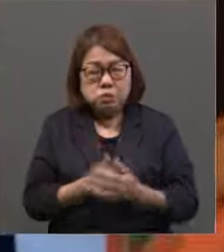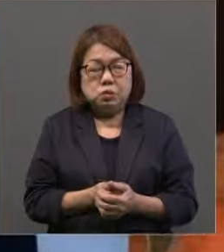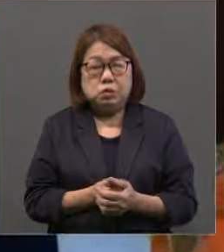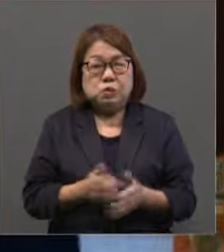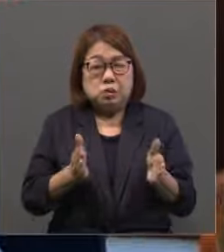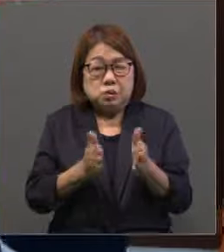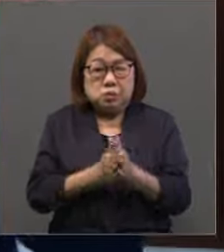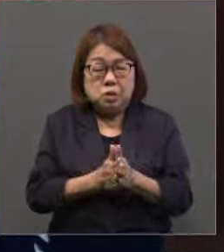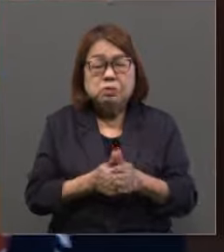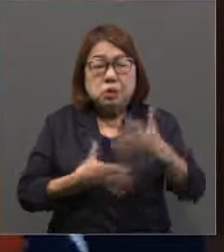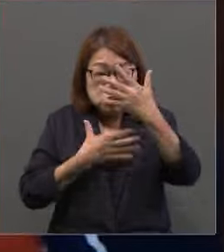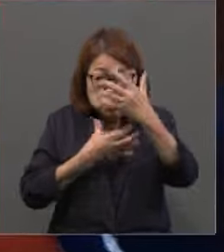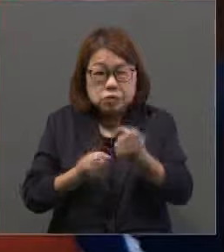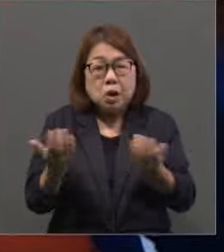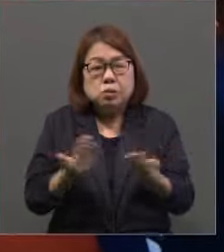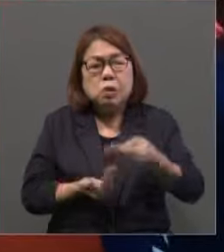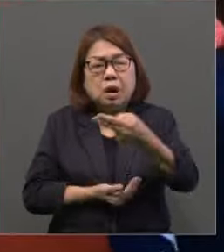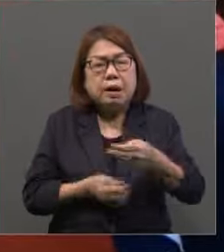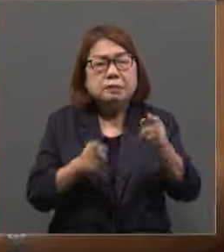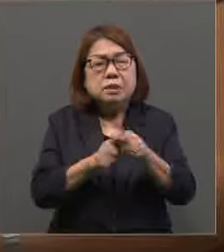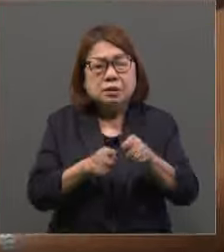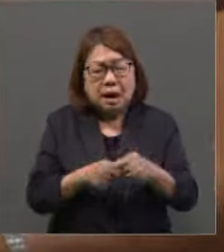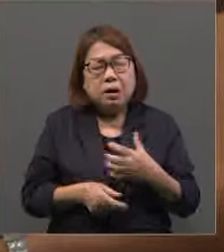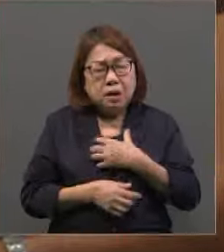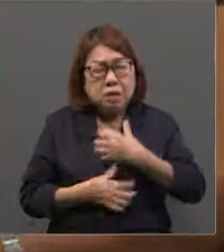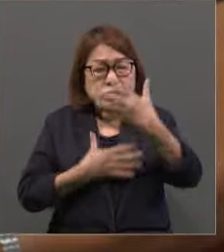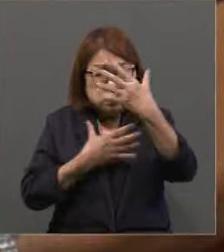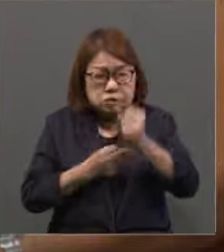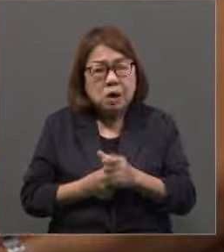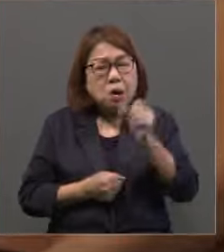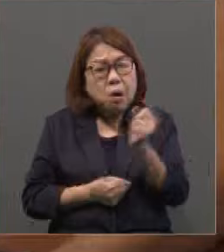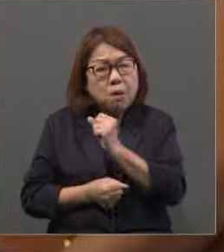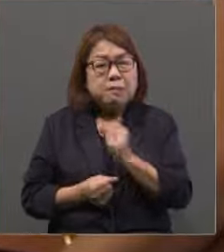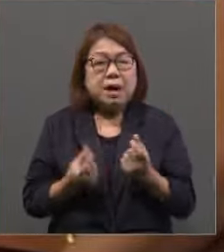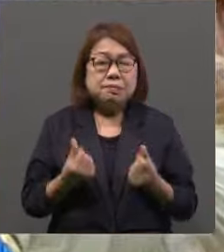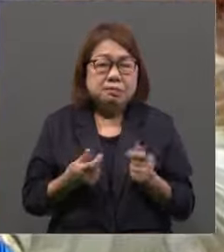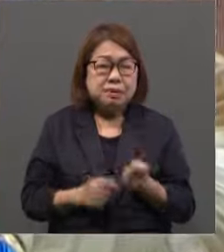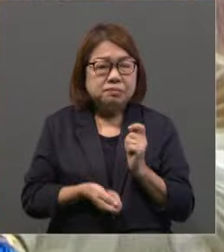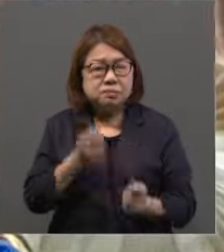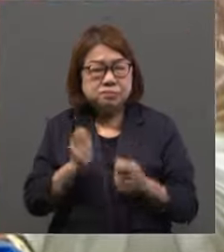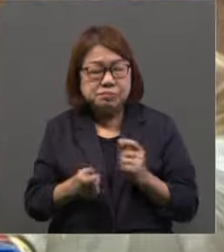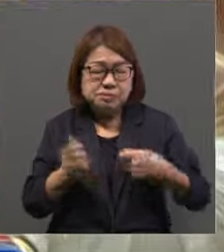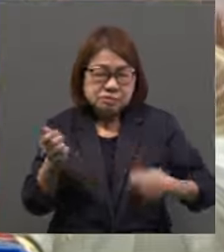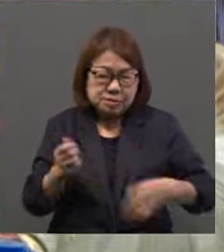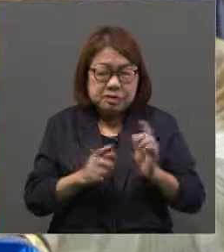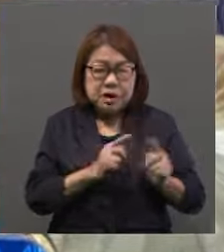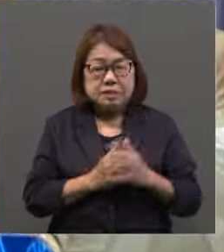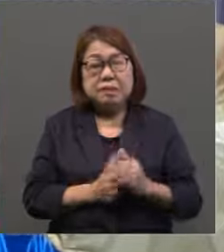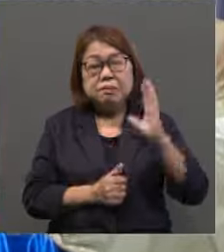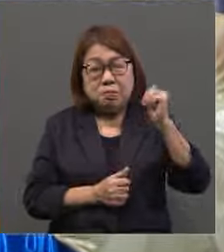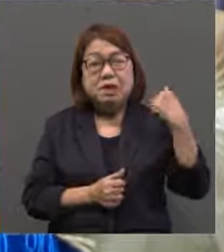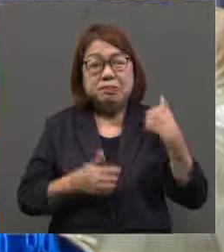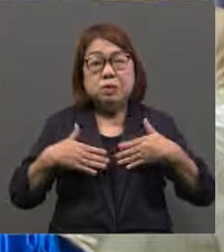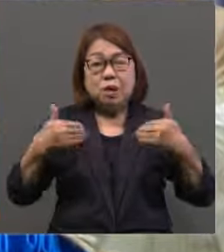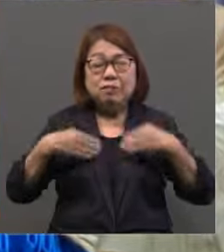ำคัญต่อความสุขของบุตรหลานที่อยากจะร้องเล่นเต้นไปกับวงดนตรีลูกทุ่งที่ทำให้ผู้ปกครองแต่ละคนเกิดรอยยิ้มและความ